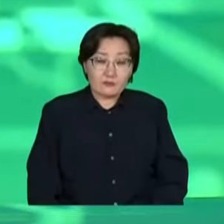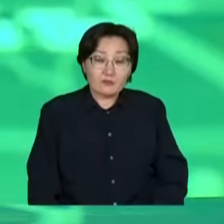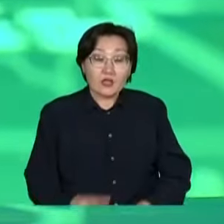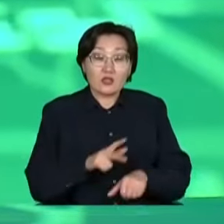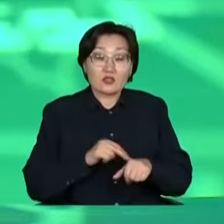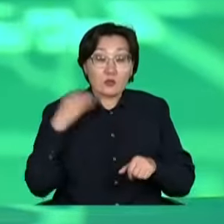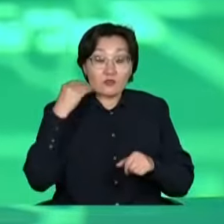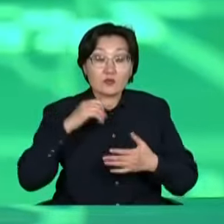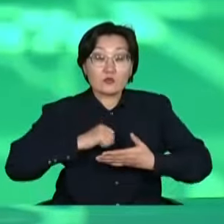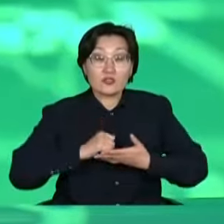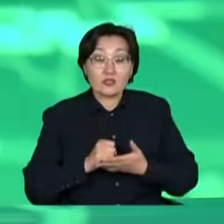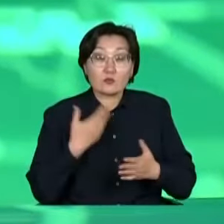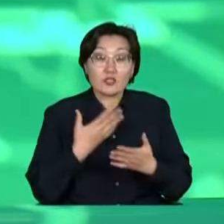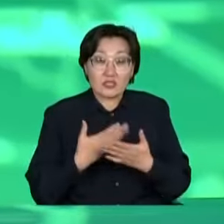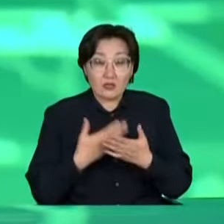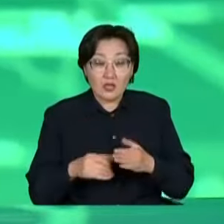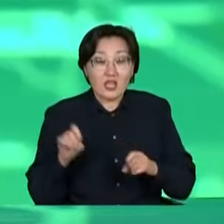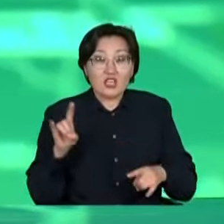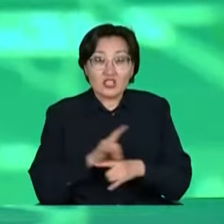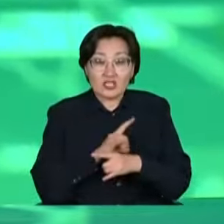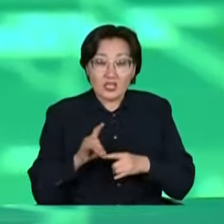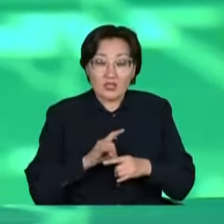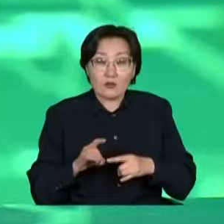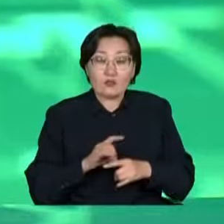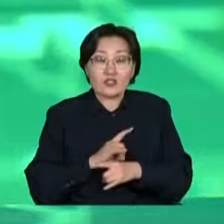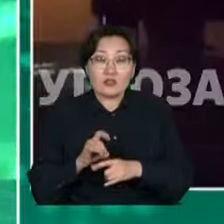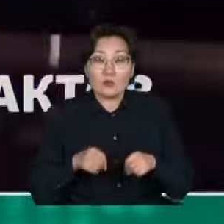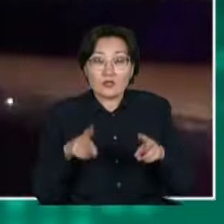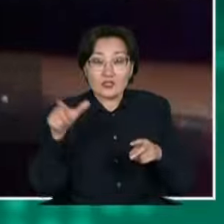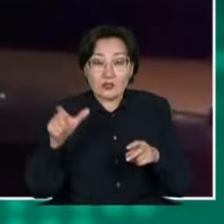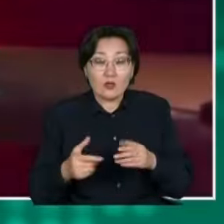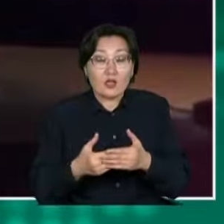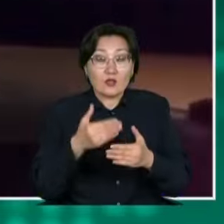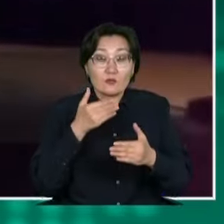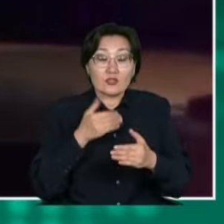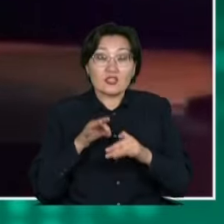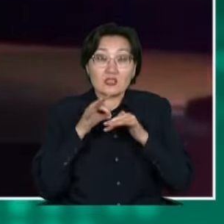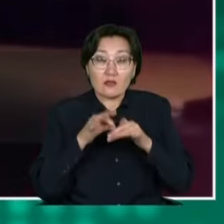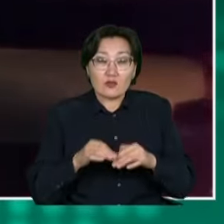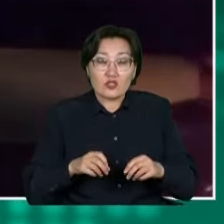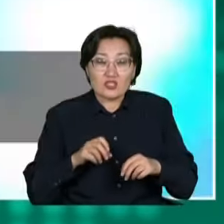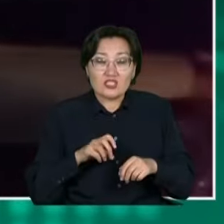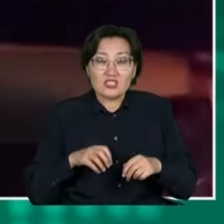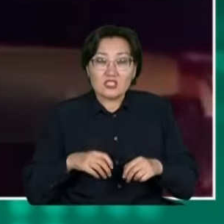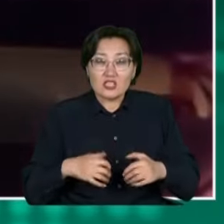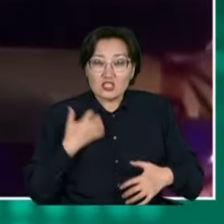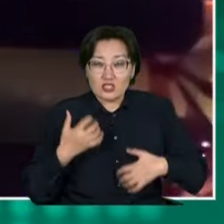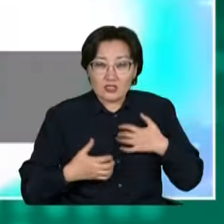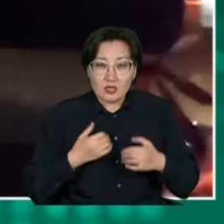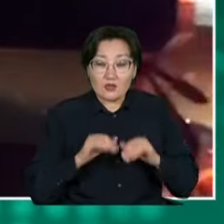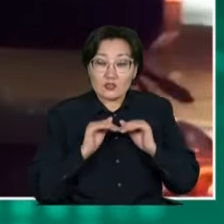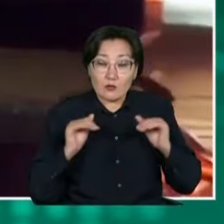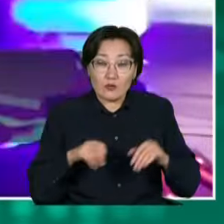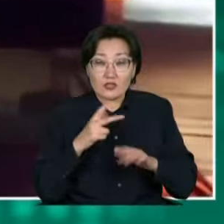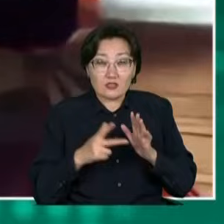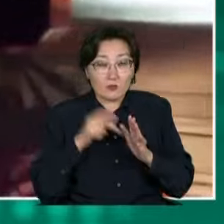Полиция Актобе установила предполагаемого лжетеррориста, который ранее навел страх на родителей и школьников. Им оказался